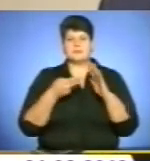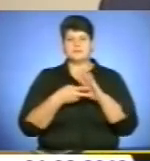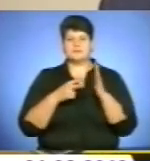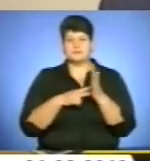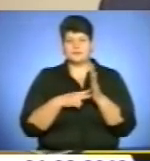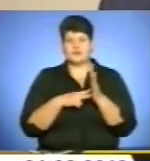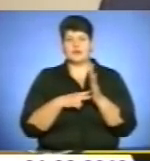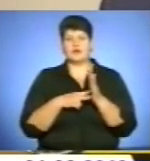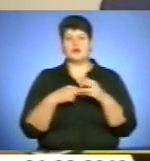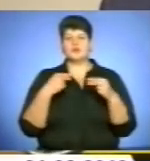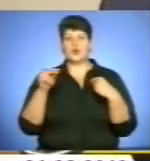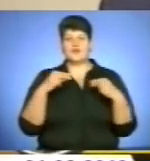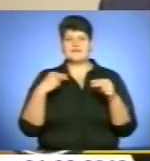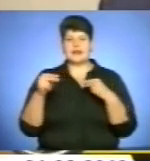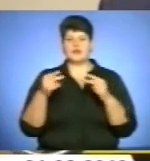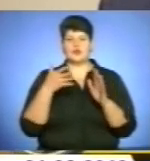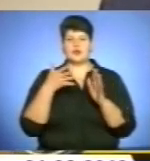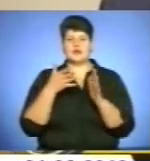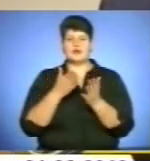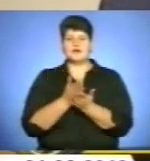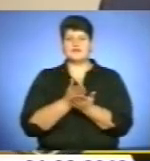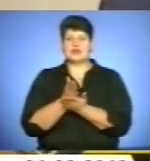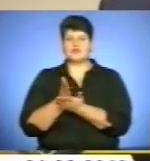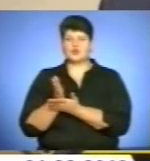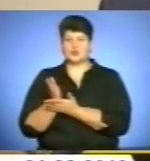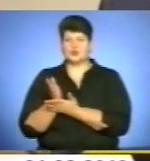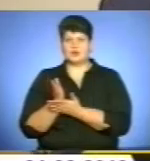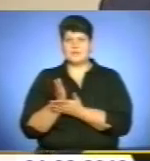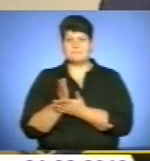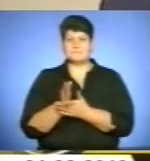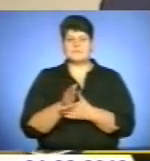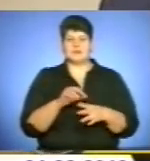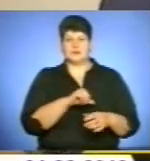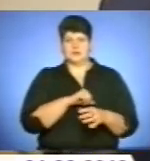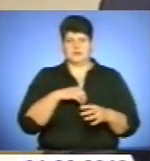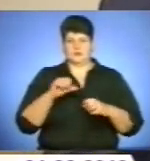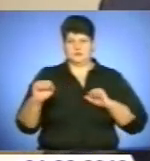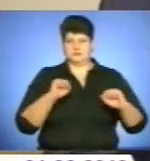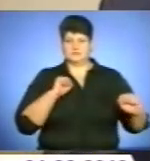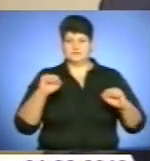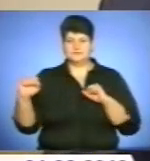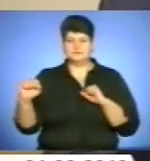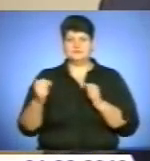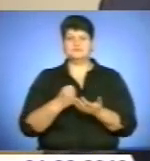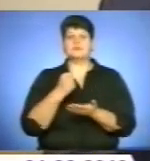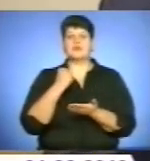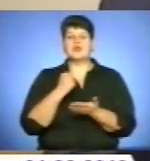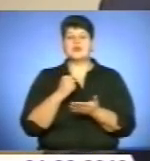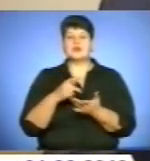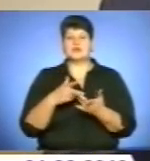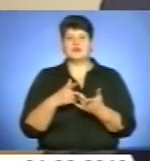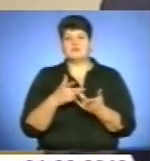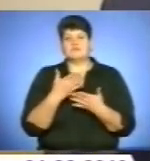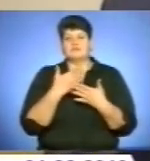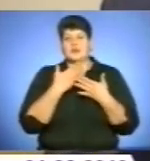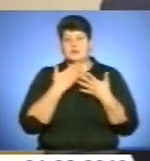торговельної інфраструктури. Монополія і диктат, а в деяких випадках і відсутність справедливої